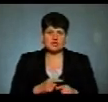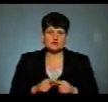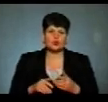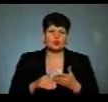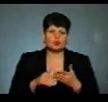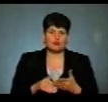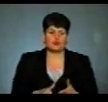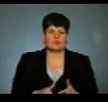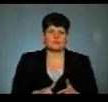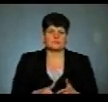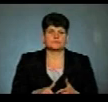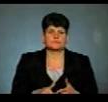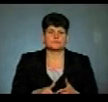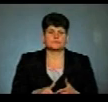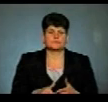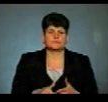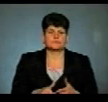допомоги в